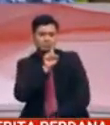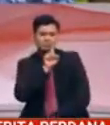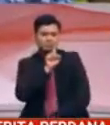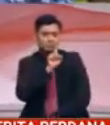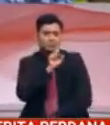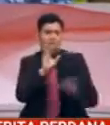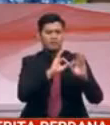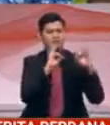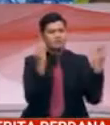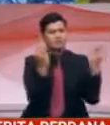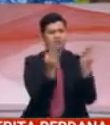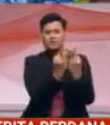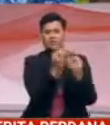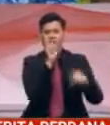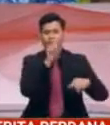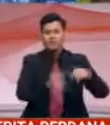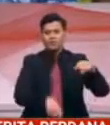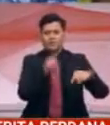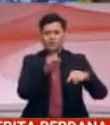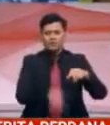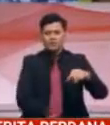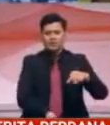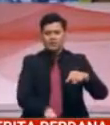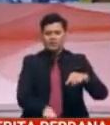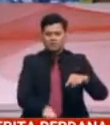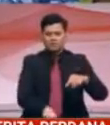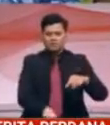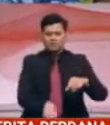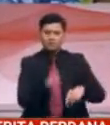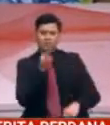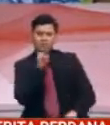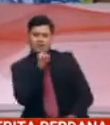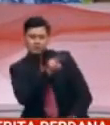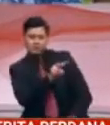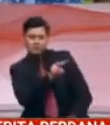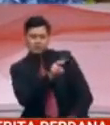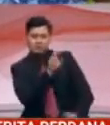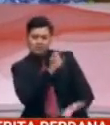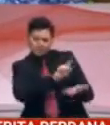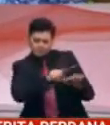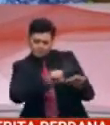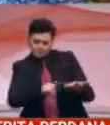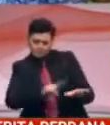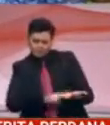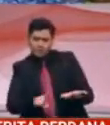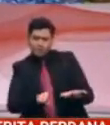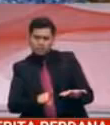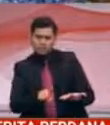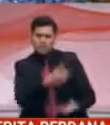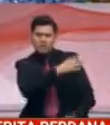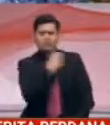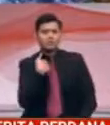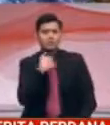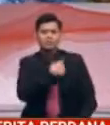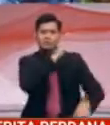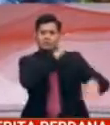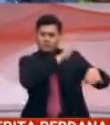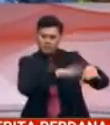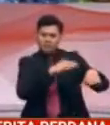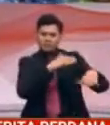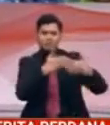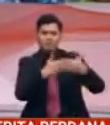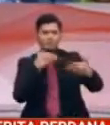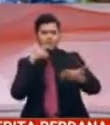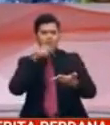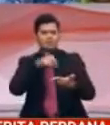adik dia tidak dapat namun terbentuknya pasti cuma kita gratis pakai ini sebagai Wadi karena kita dapat qwalys kepada penemu yang